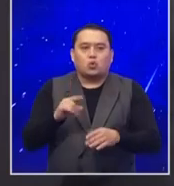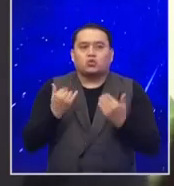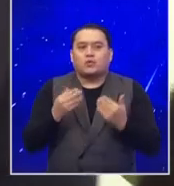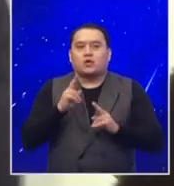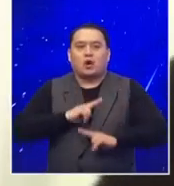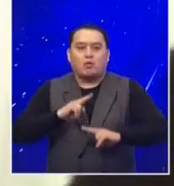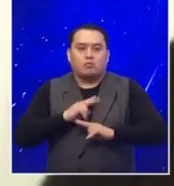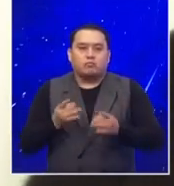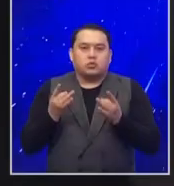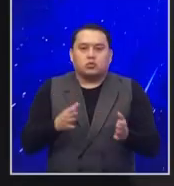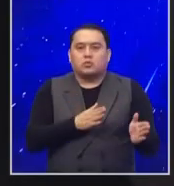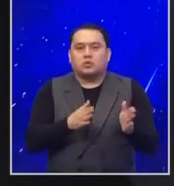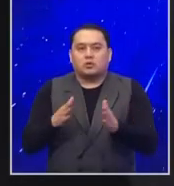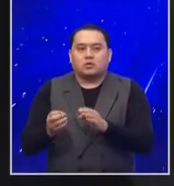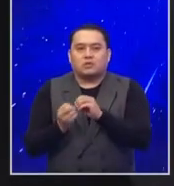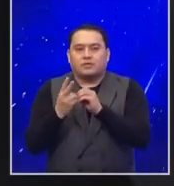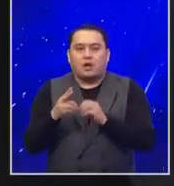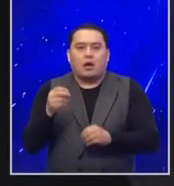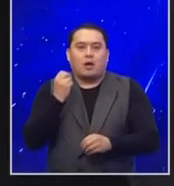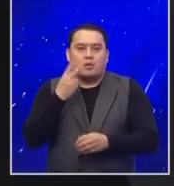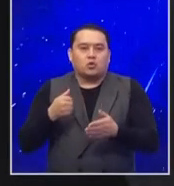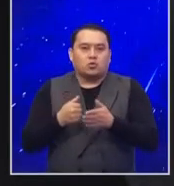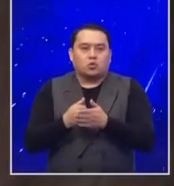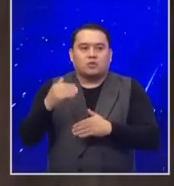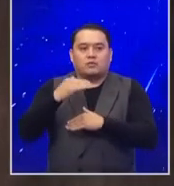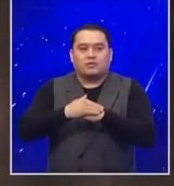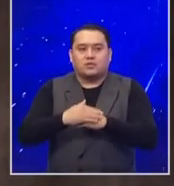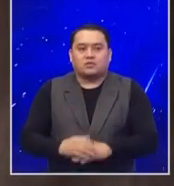сегодня работает в обычном режиме с 12 обеда до 9 вечера.